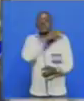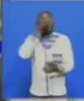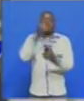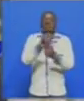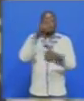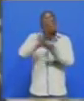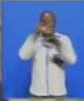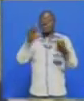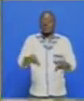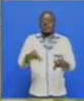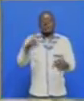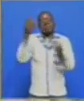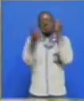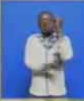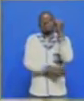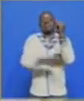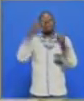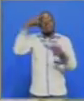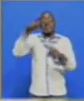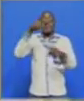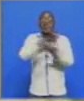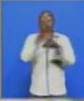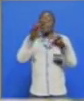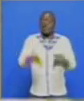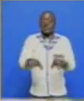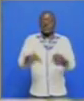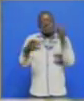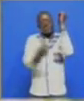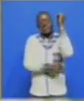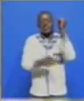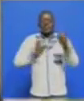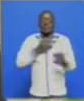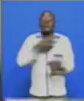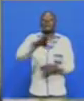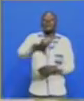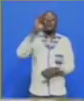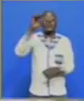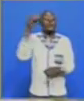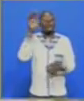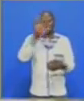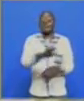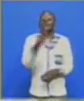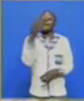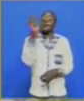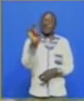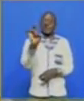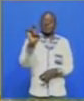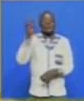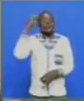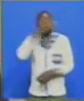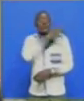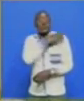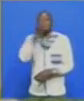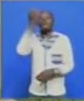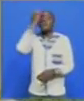qu'on puisse les sanctionner. Les entreprises qui ne sont pas bien, qu'on les sanctionne. Nous les avons identifiés, ils sont au nombre de 57. Les maîtres d'ouvrage délégués, on les connaît